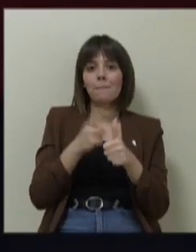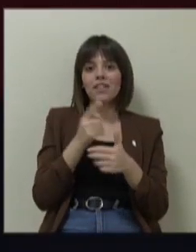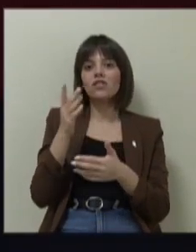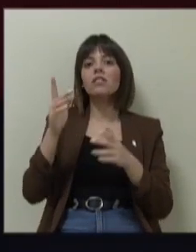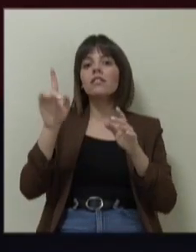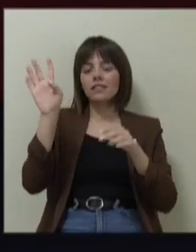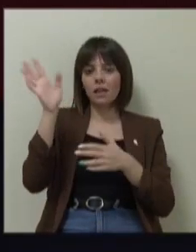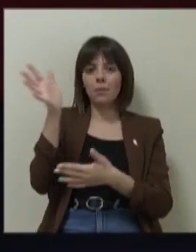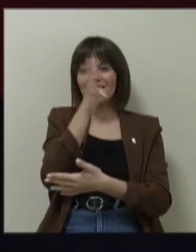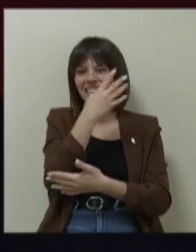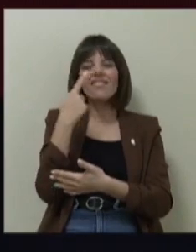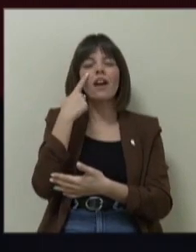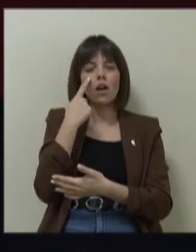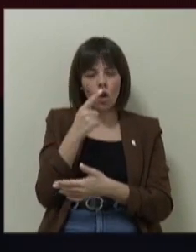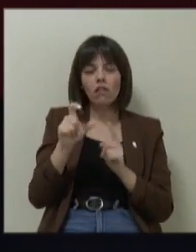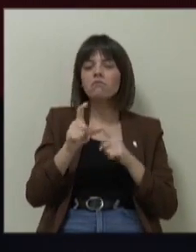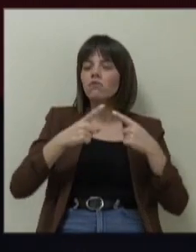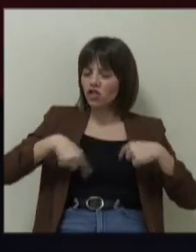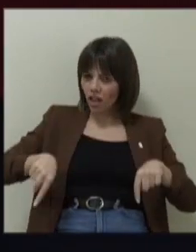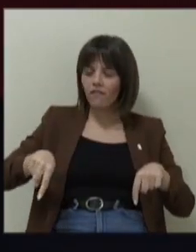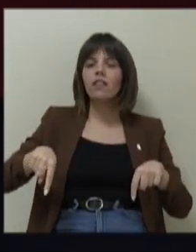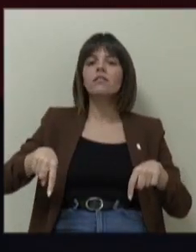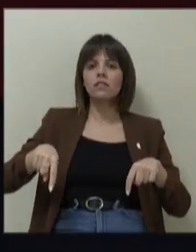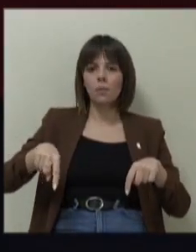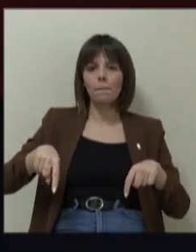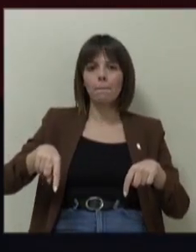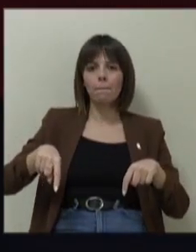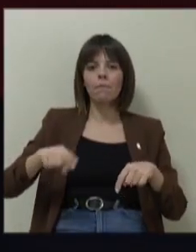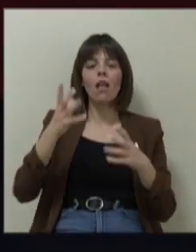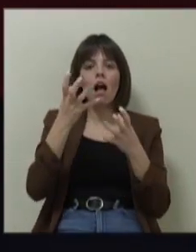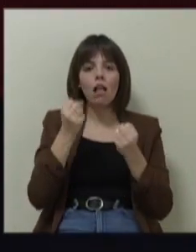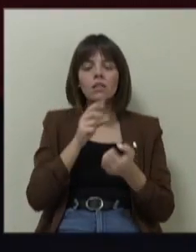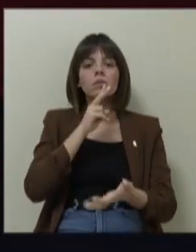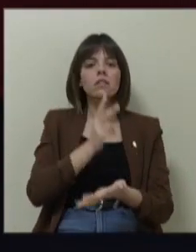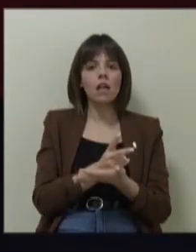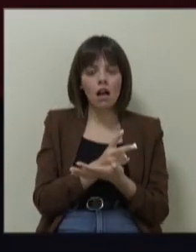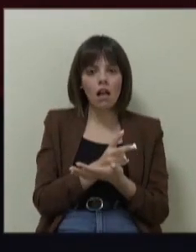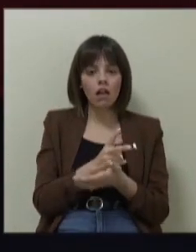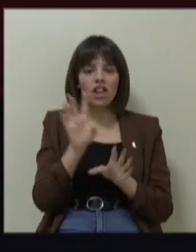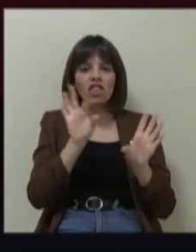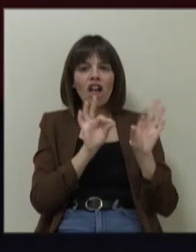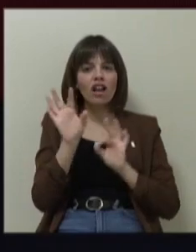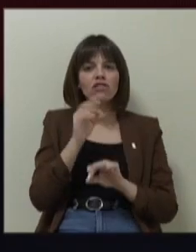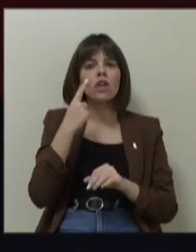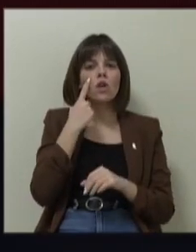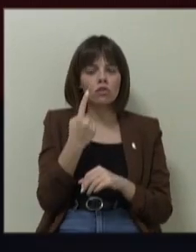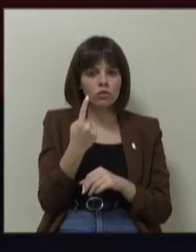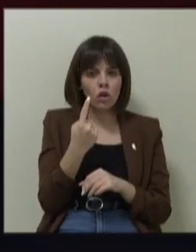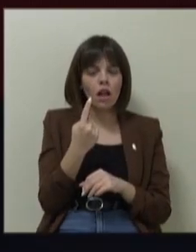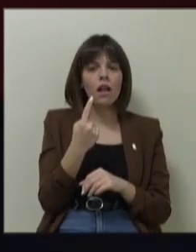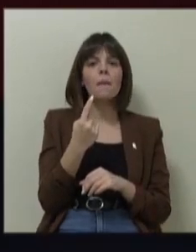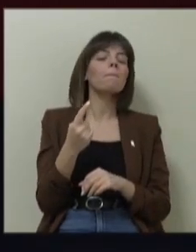gibi kendinize ve çevrenize ve dünyaya bakıyorsanız, aldığınız kararlar, tercihleriniz,